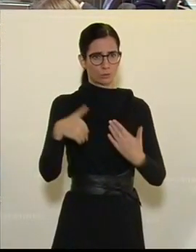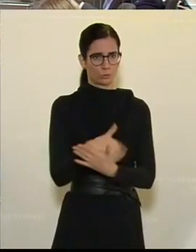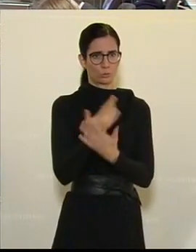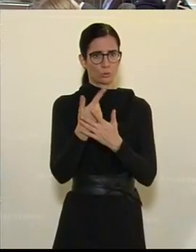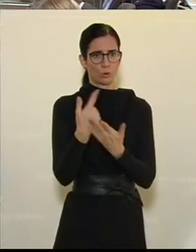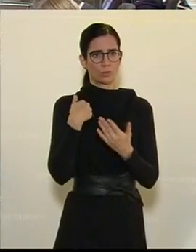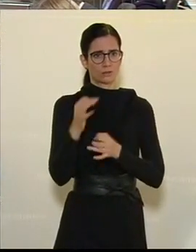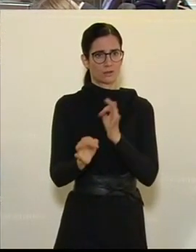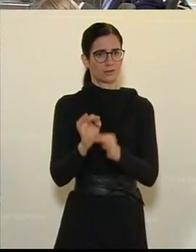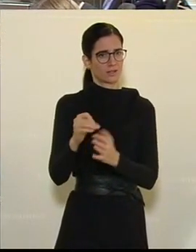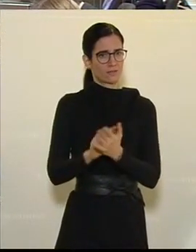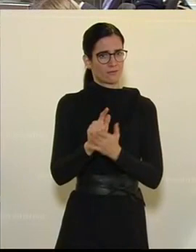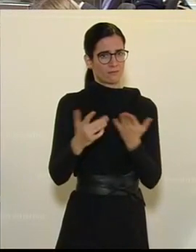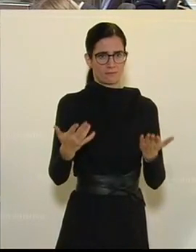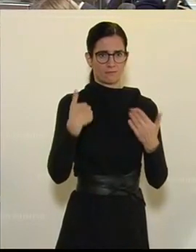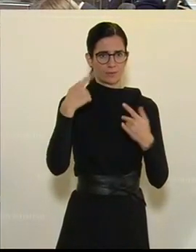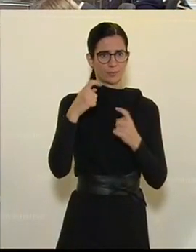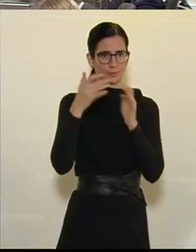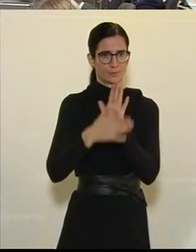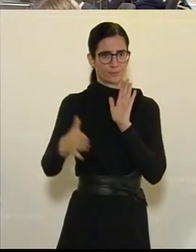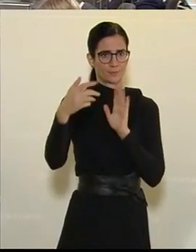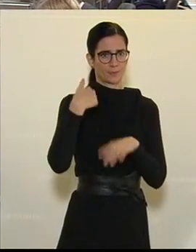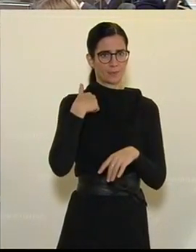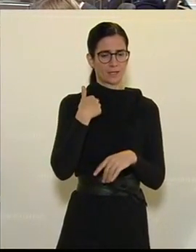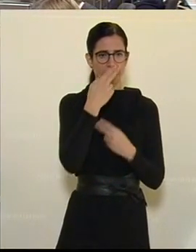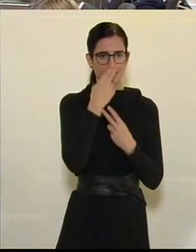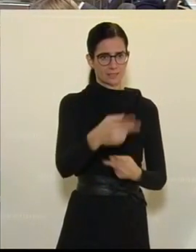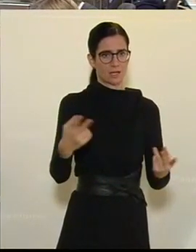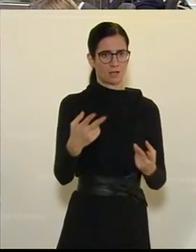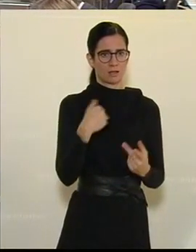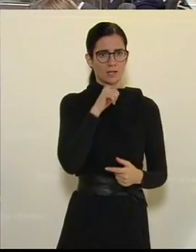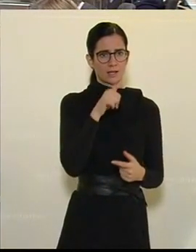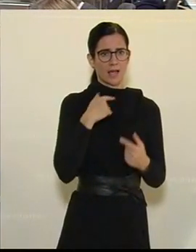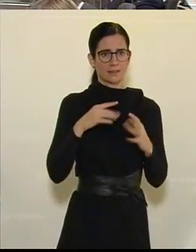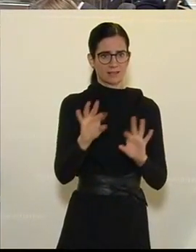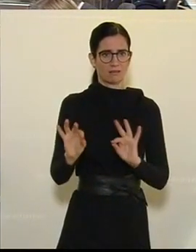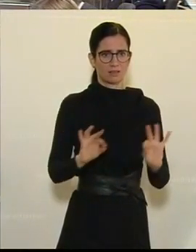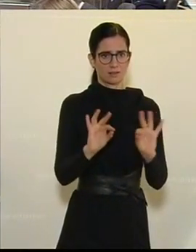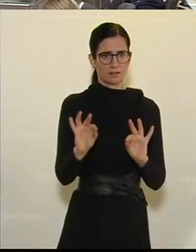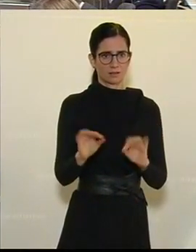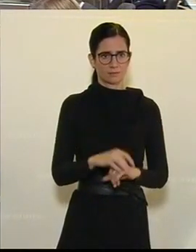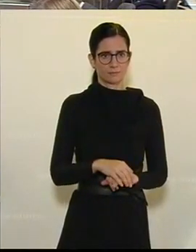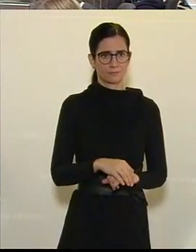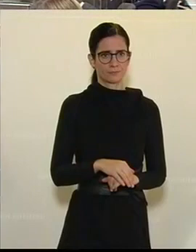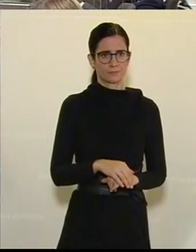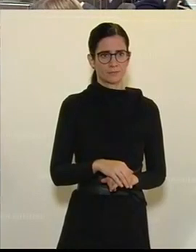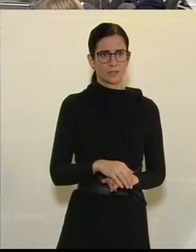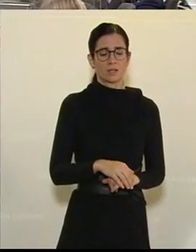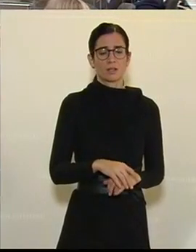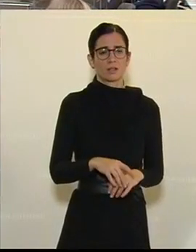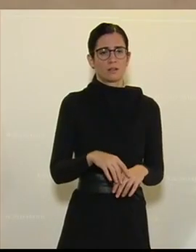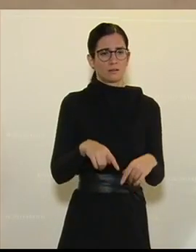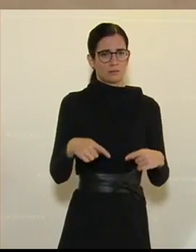Wann kommt die neue Strategie in die Gänge? Ich orte dazu keinerlei Tätigkeiten. Nächstes Kapitel, künstliche